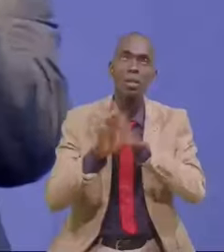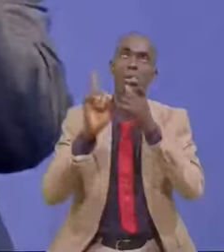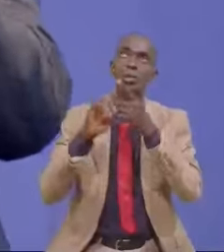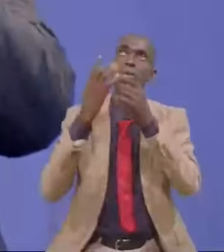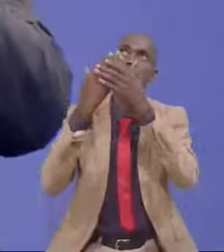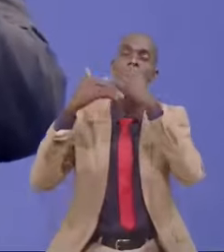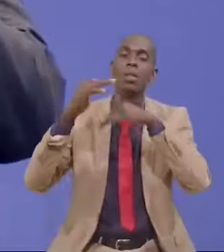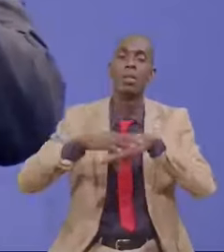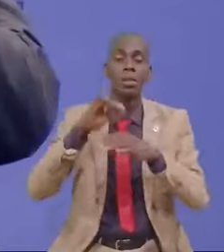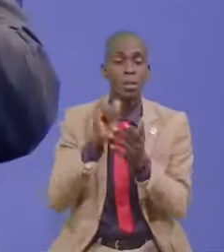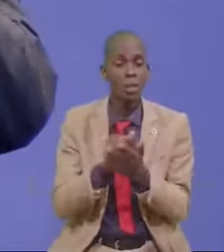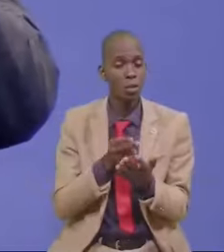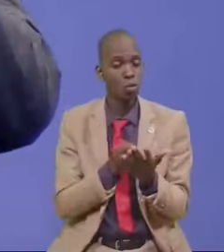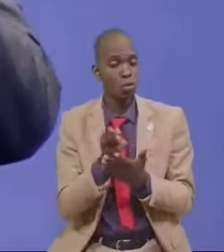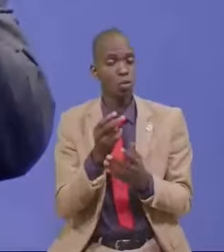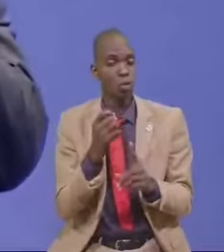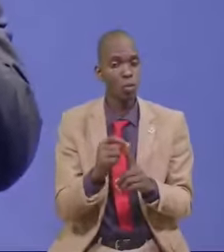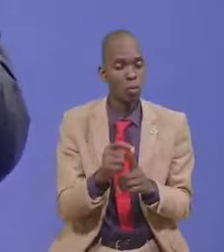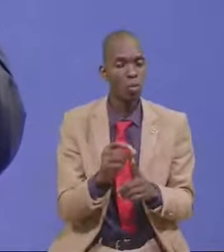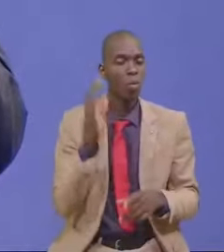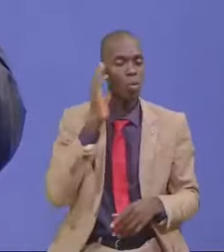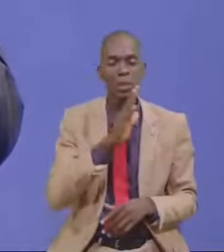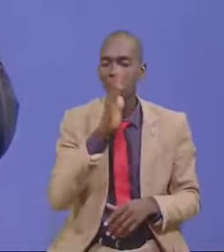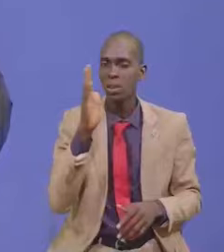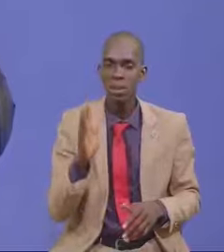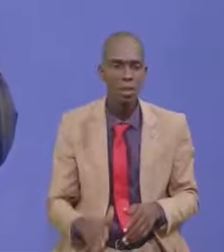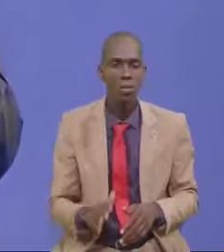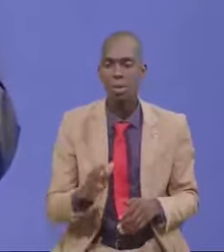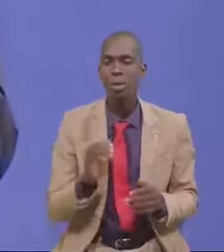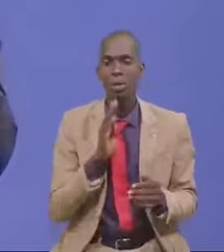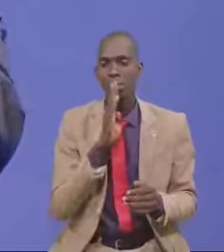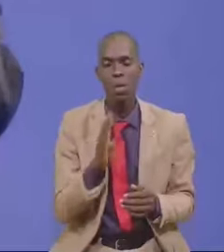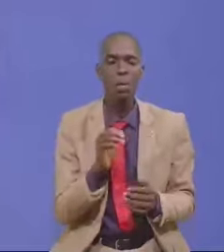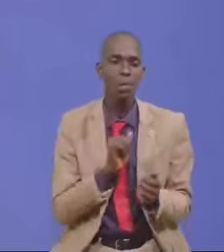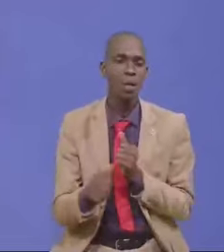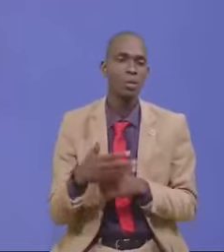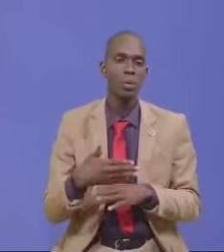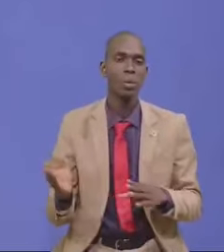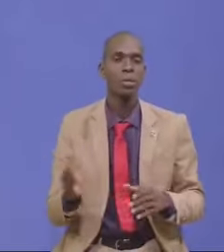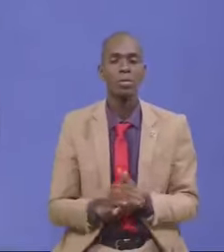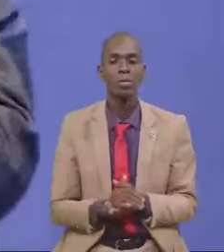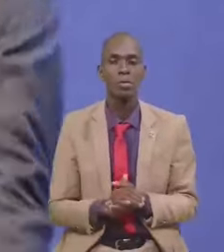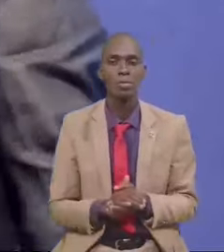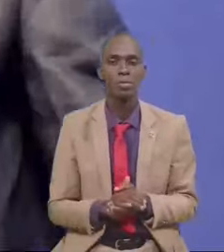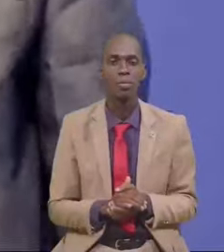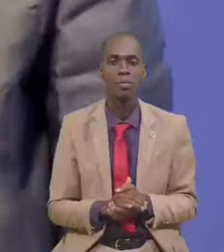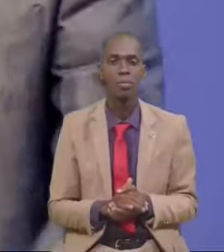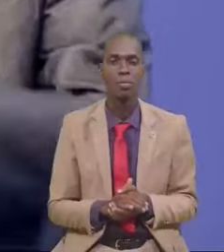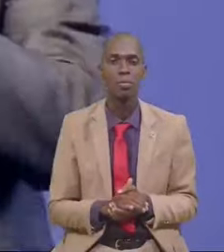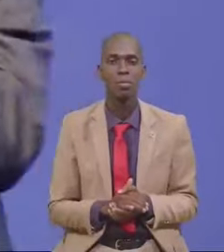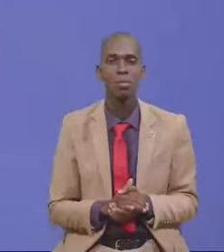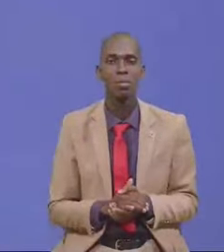Si votre justice ne suit pas celle des scribes et des pharisiens, vous n'entrerez pas dans le royaume de Dieu. Cette vérité de la parole ne passera